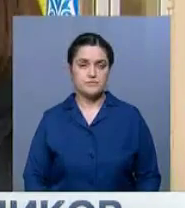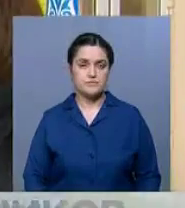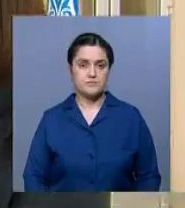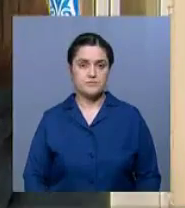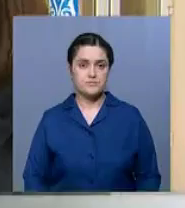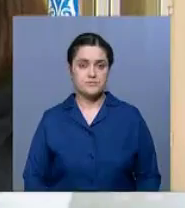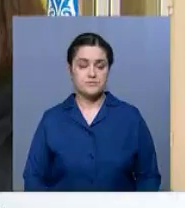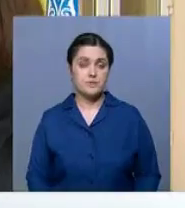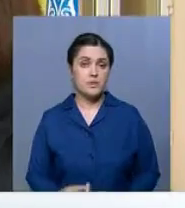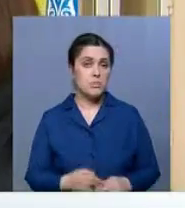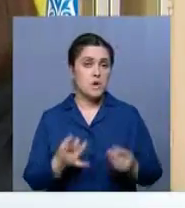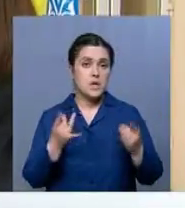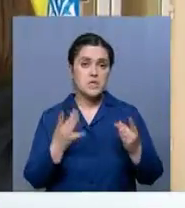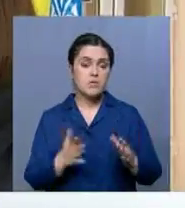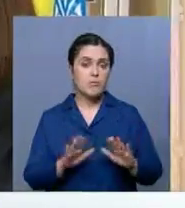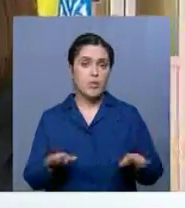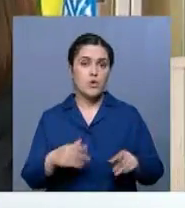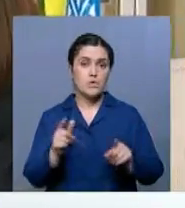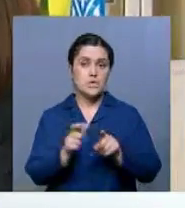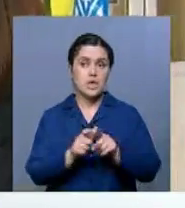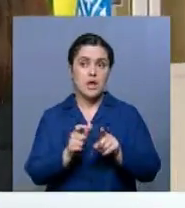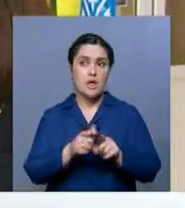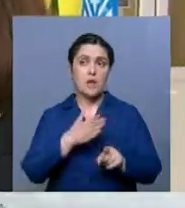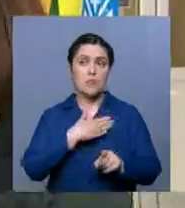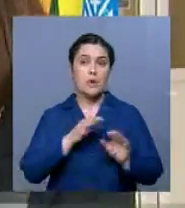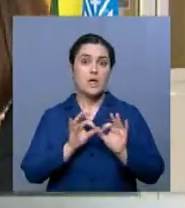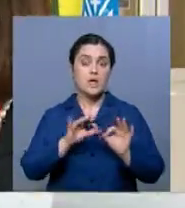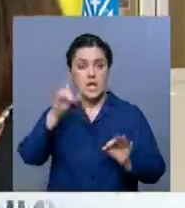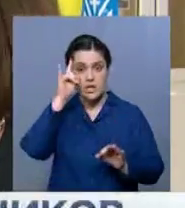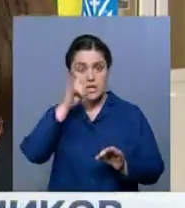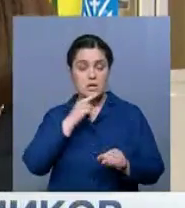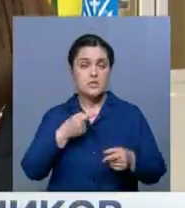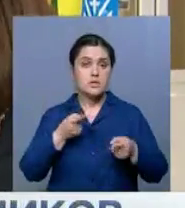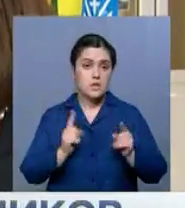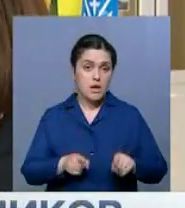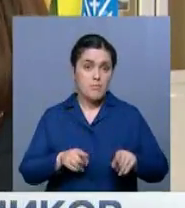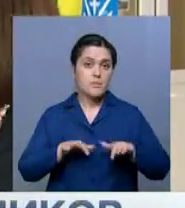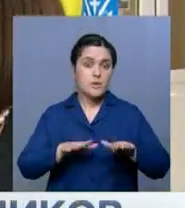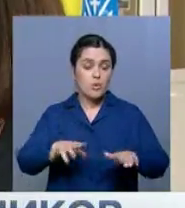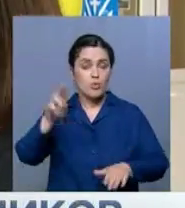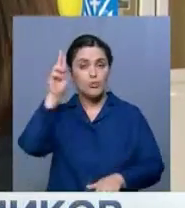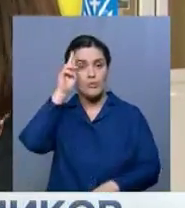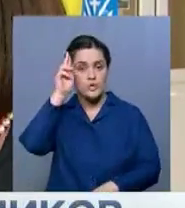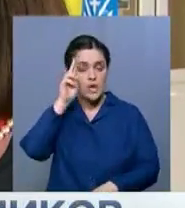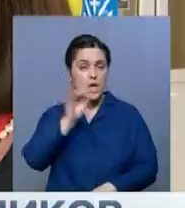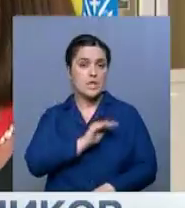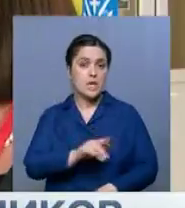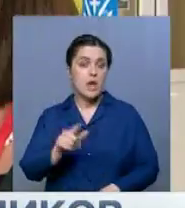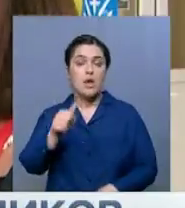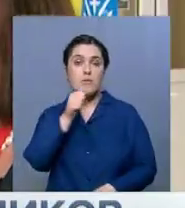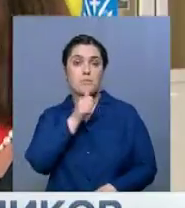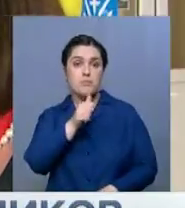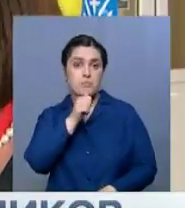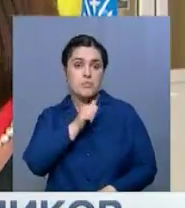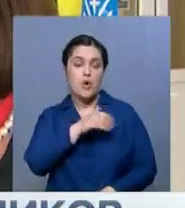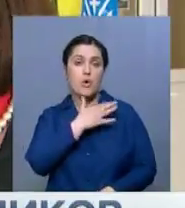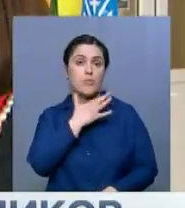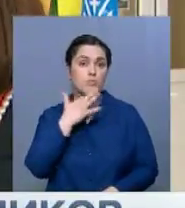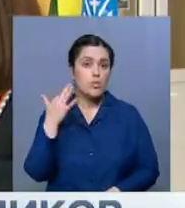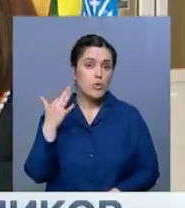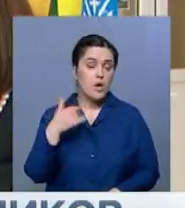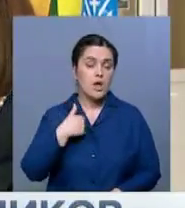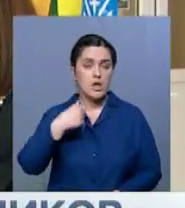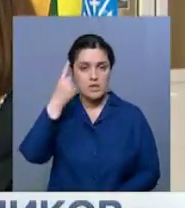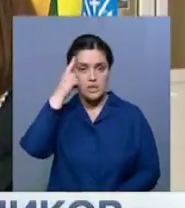уровень. Это не просто пустые слова о том, что мы говорим по-казахски. Это на самом деле дети учатся, дети пытаются. Даже многие, я